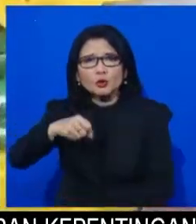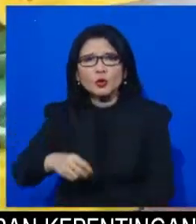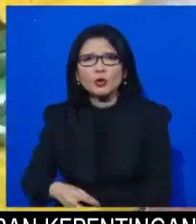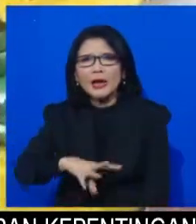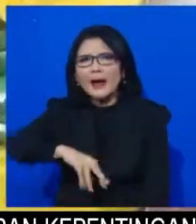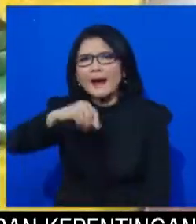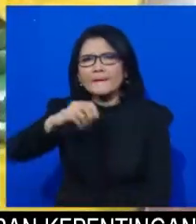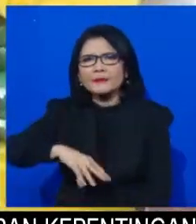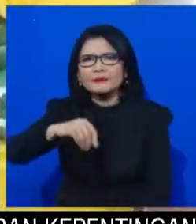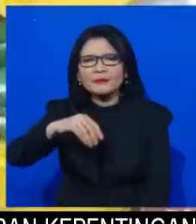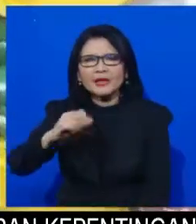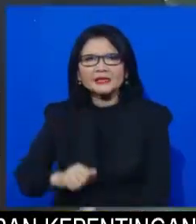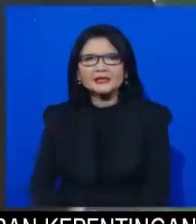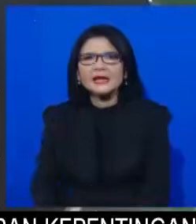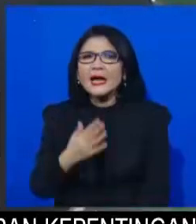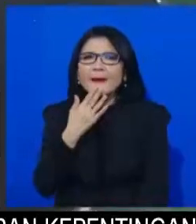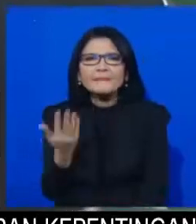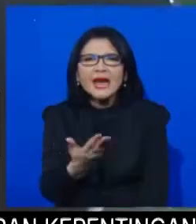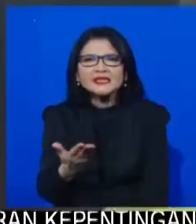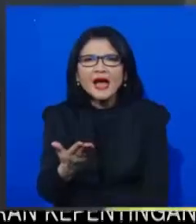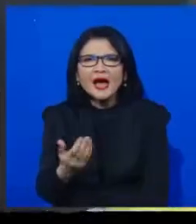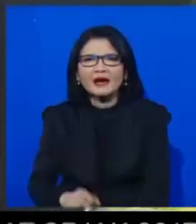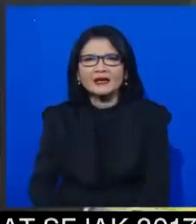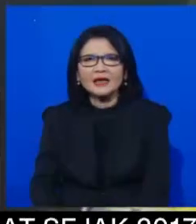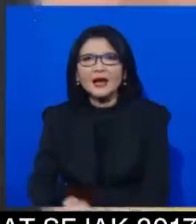medium kemasan 5 kg dijual seharga